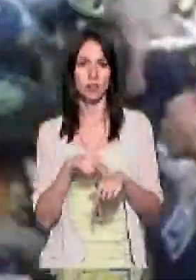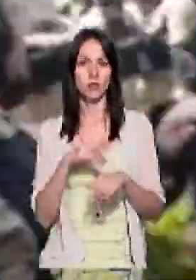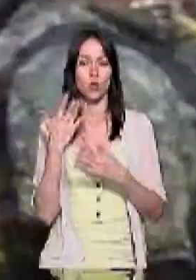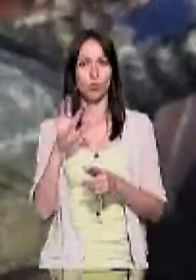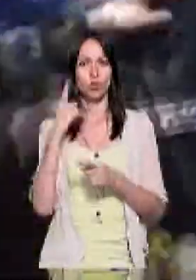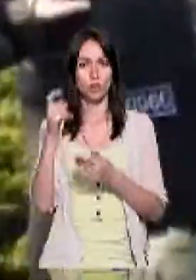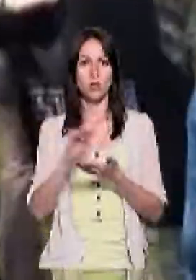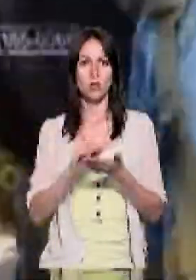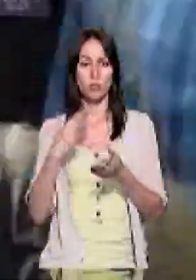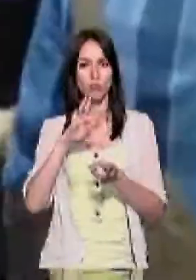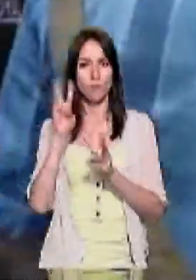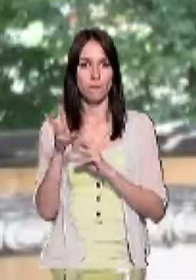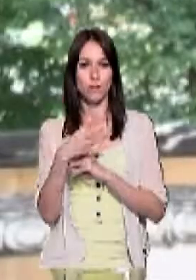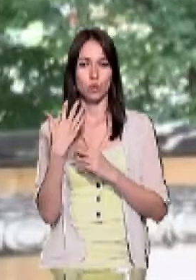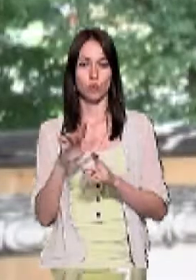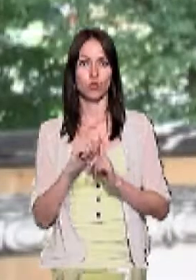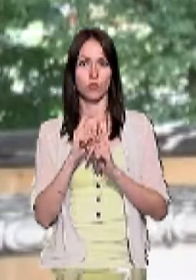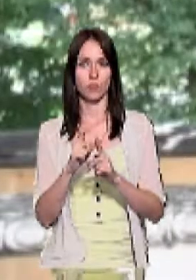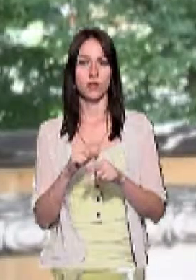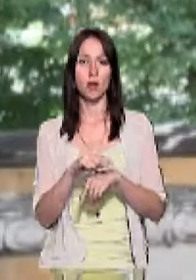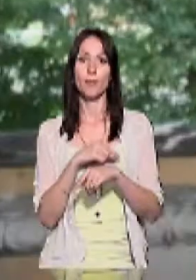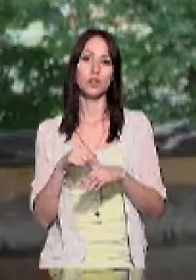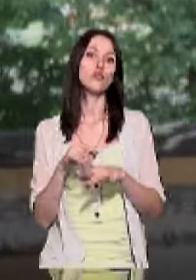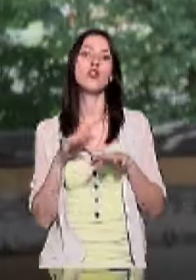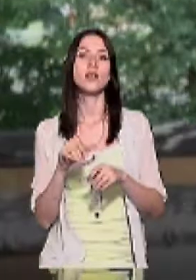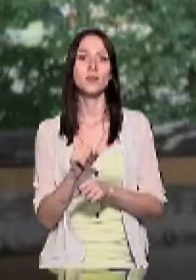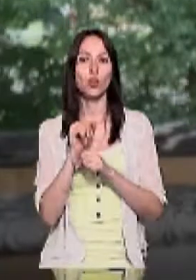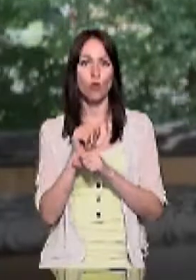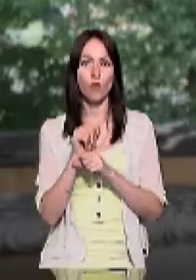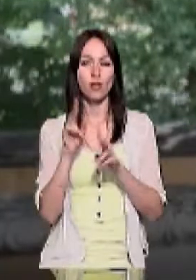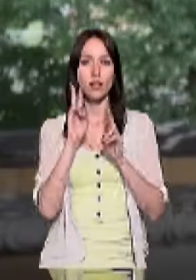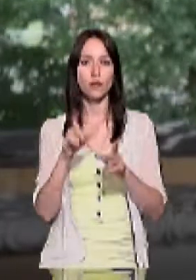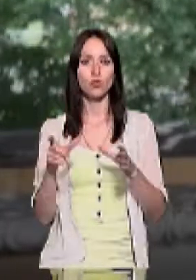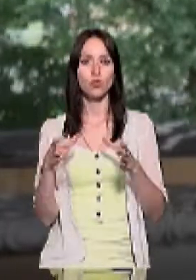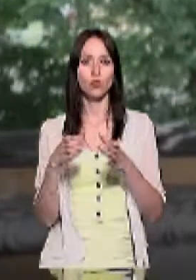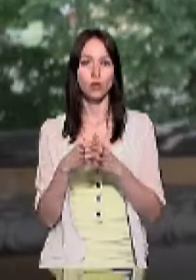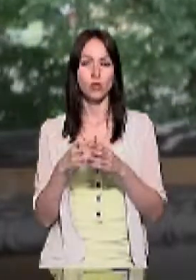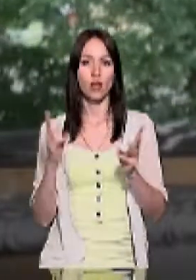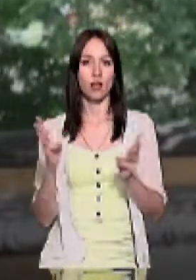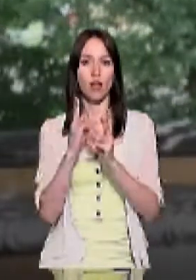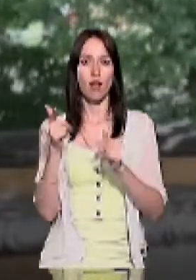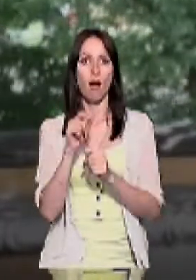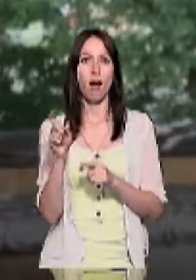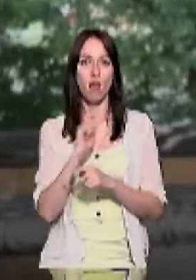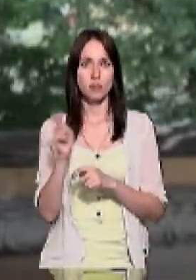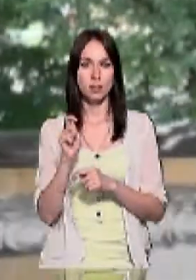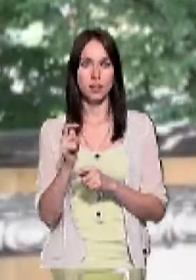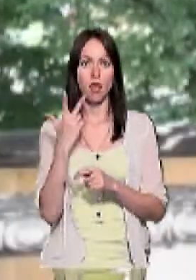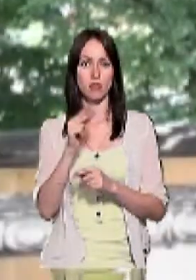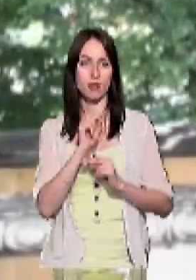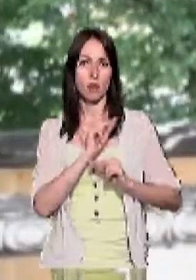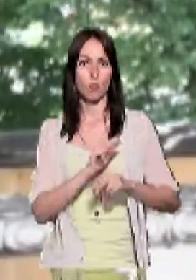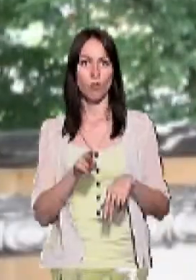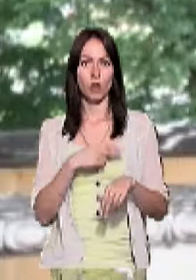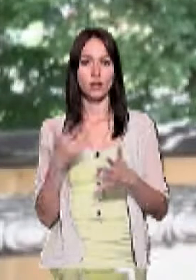вже записаний відеокоментар. Під час пікетування група невідомих розпилила сльозогінний газ. Троє співробітників поліції, які